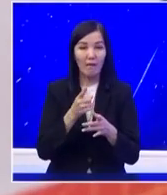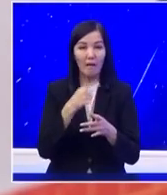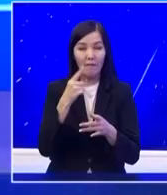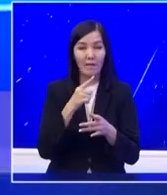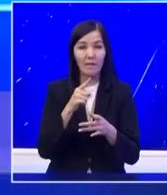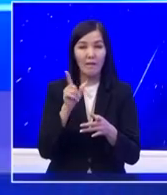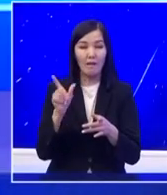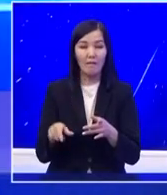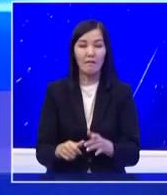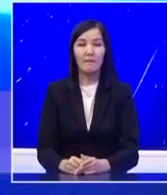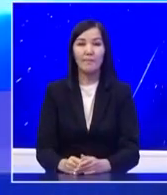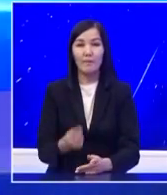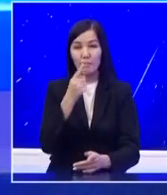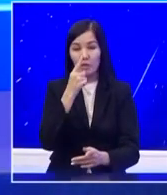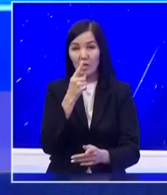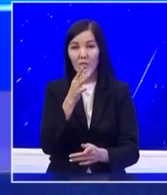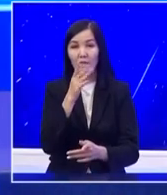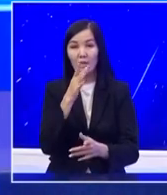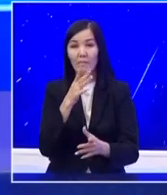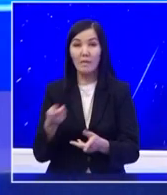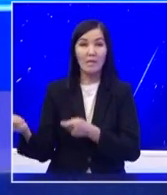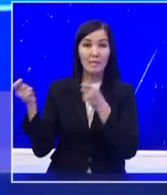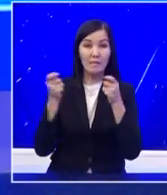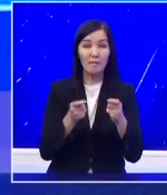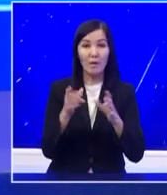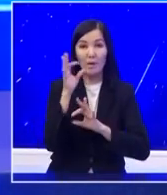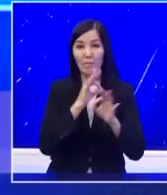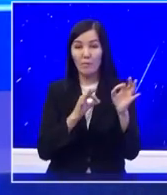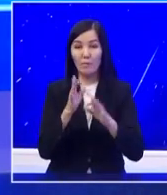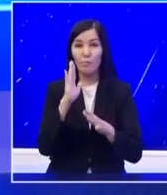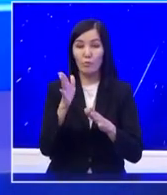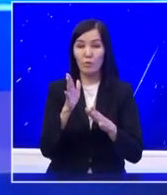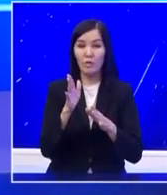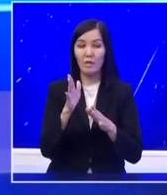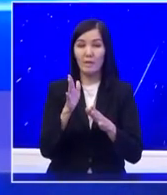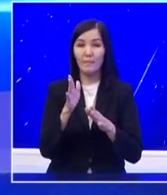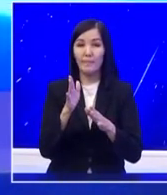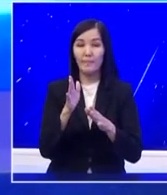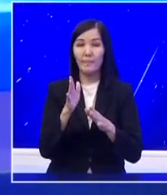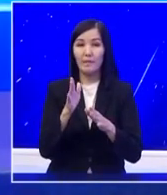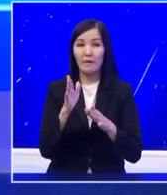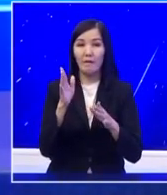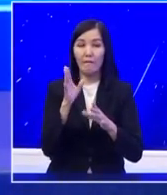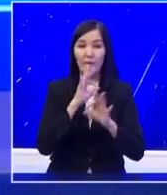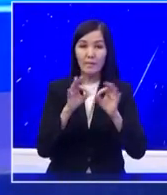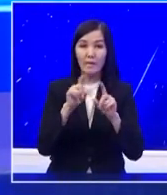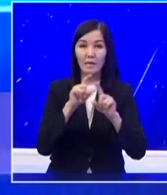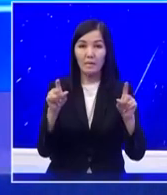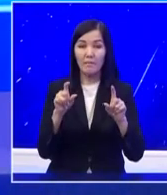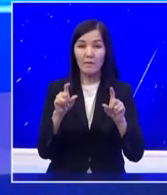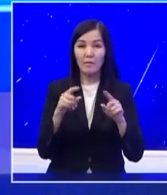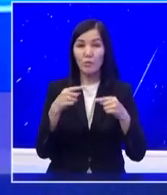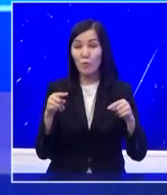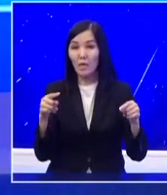Байжуманов. В ближайшие дни будет достаточная поставка лекарств в аптеке области. Вместе с тем, в аптеках имеются аналоги